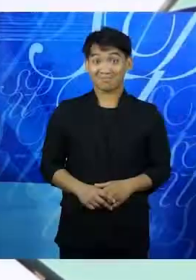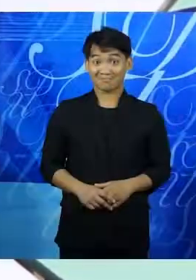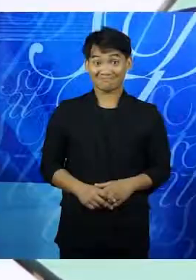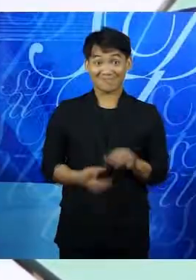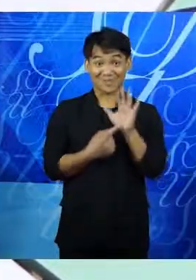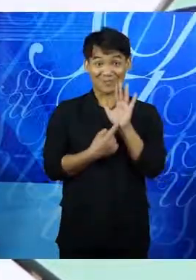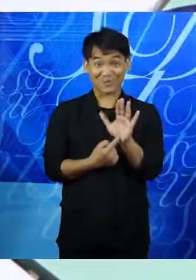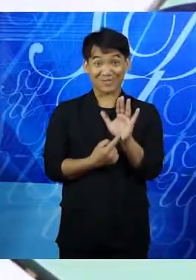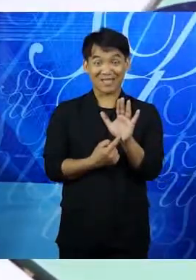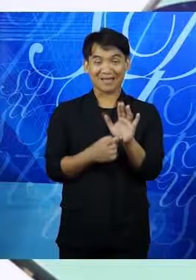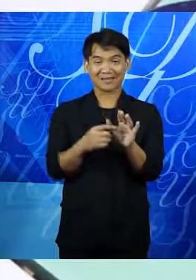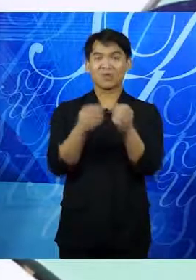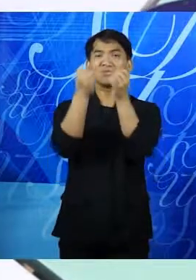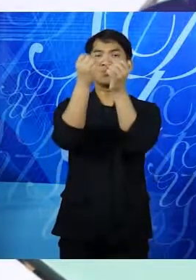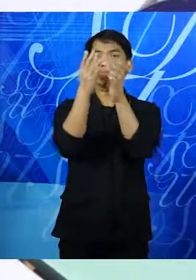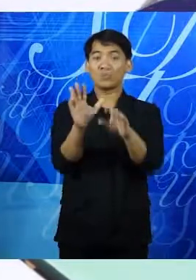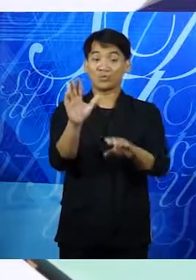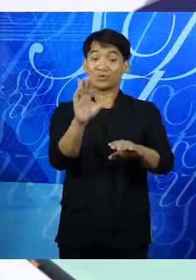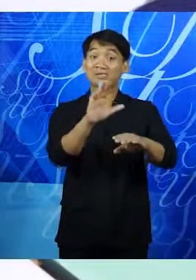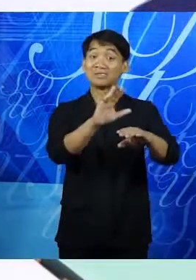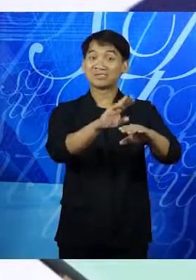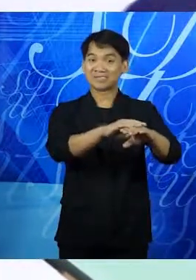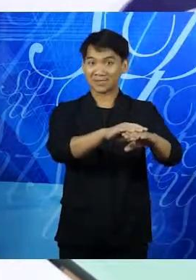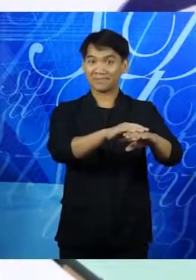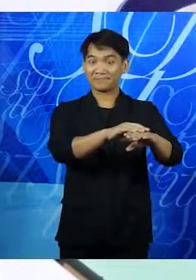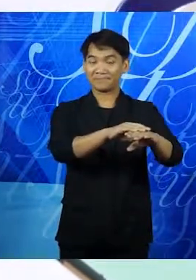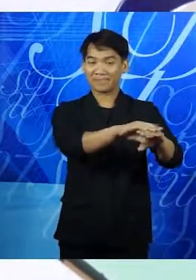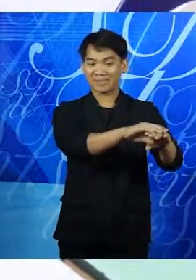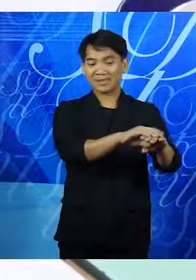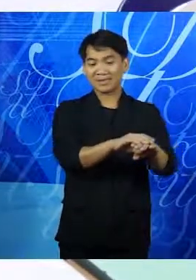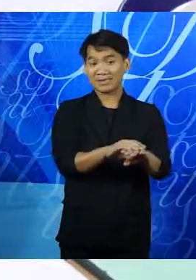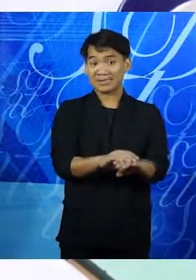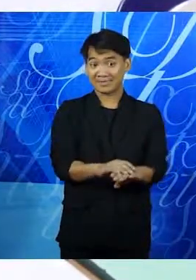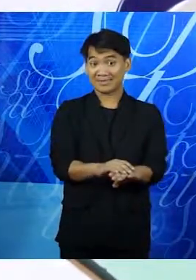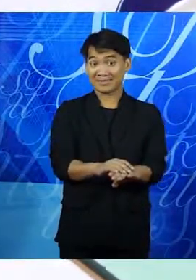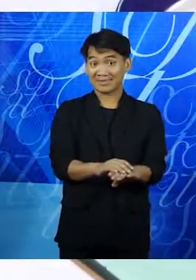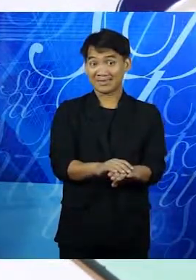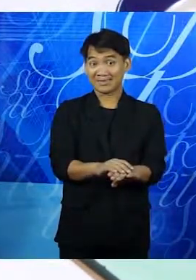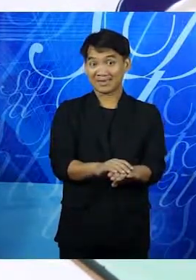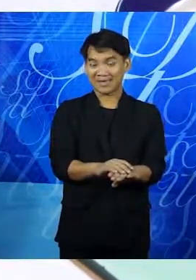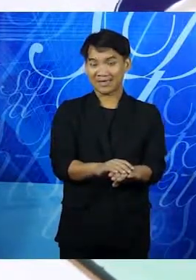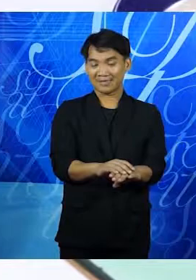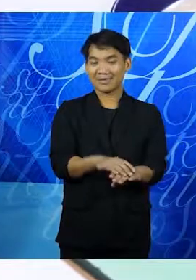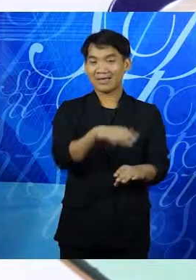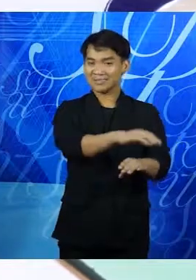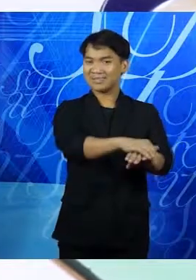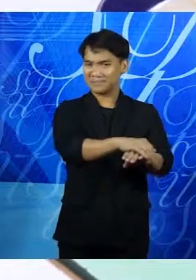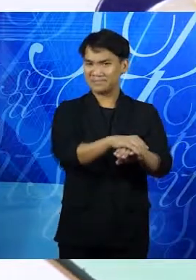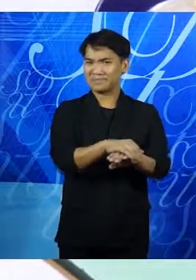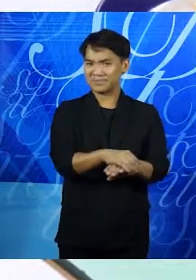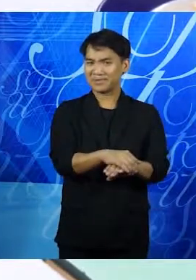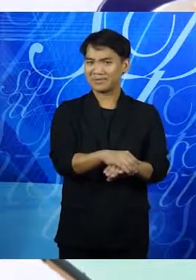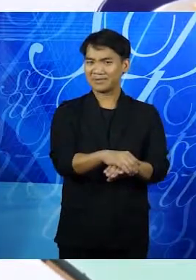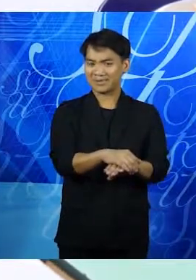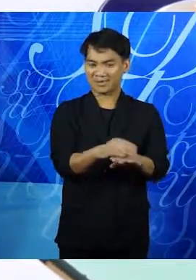อันนี้เนี่ยเราสามารถที่จะแตะจับมือเด็กแตะลงนะคะตรงนี้แล้วก็จับมือเด็กนะคะ